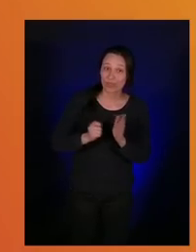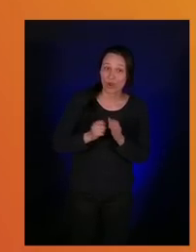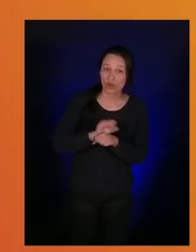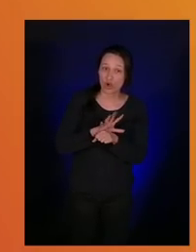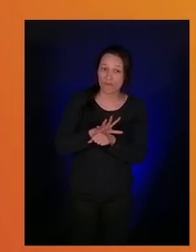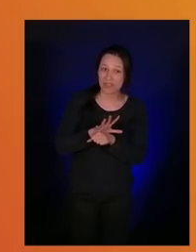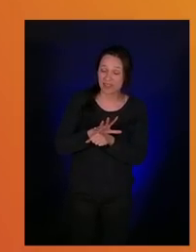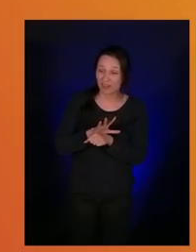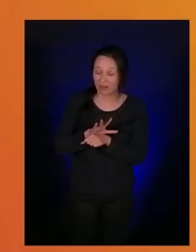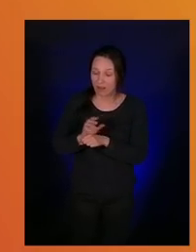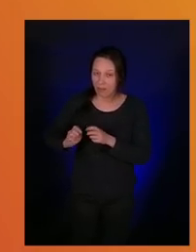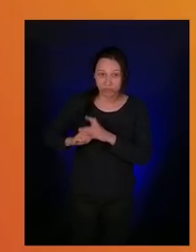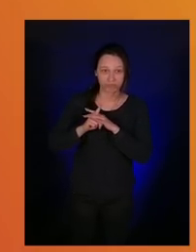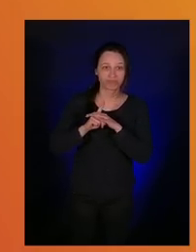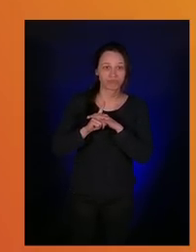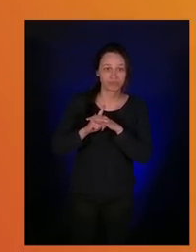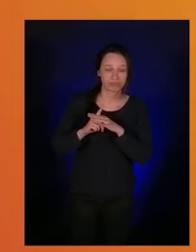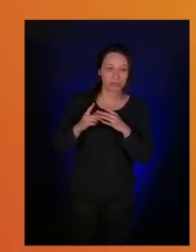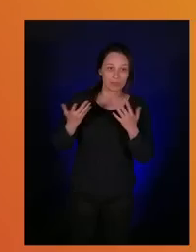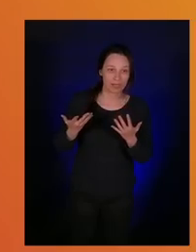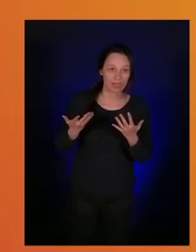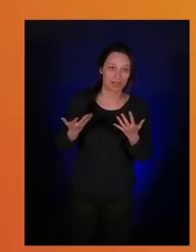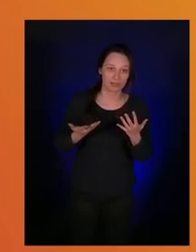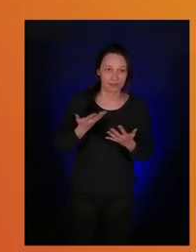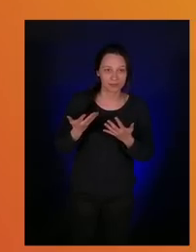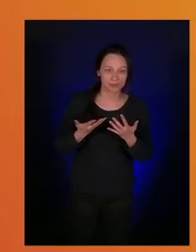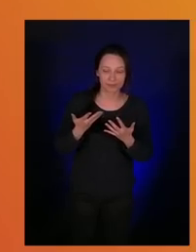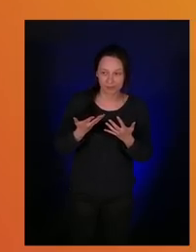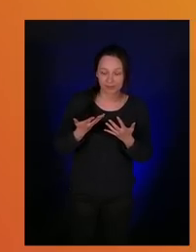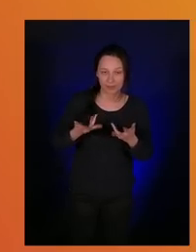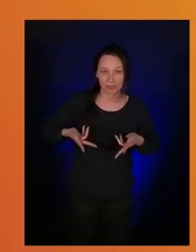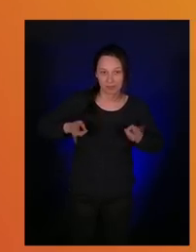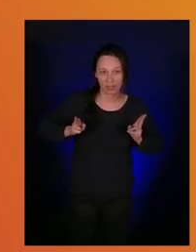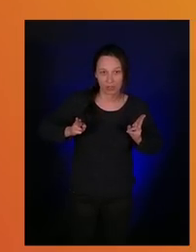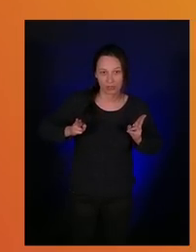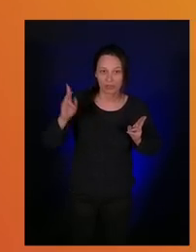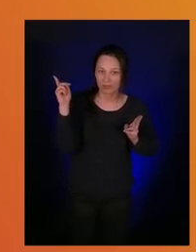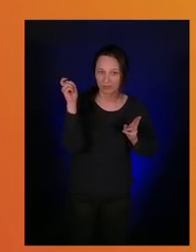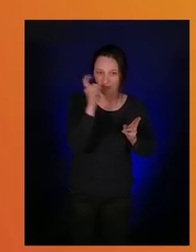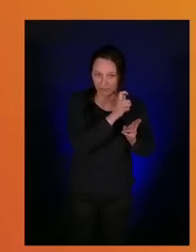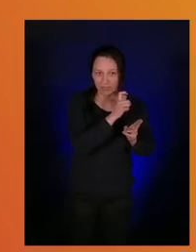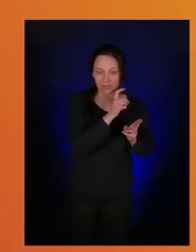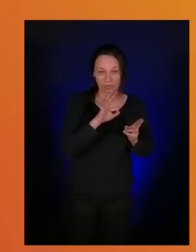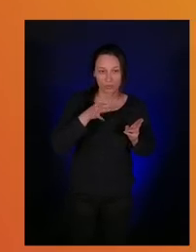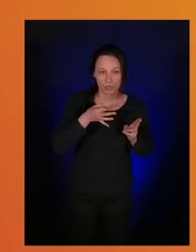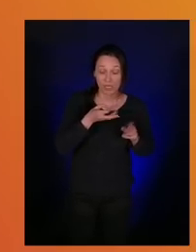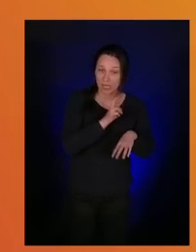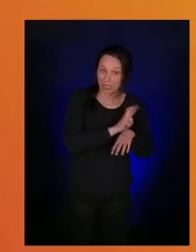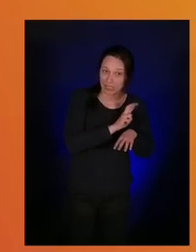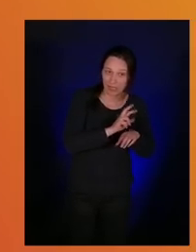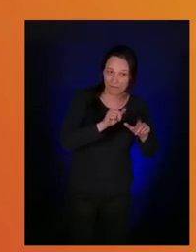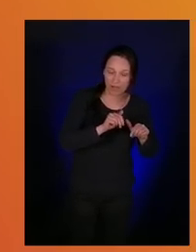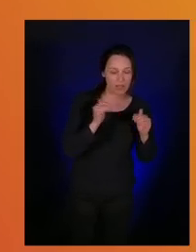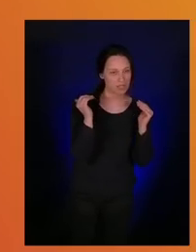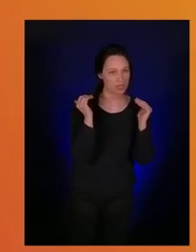pour les camarades qui avaient eu cette capacité, ce moment-là a été extrêmement difficile, même quand ils avaient fait des réserves. Et à ce